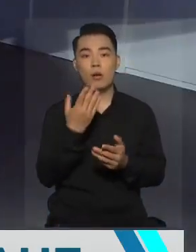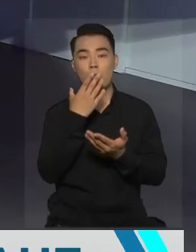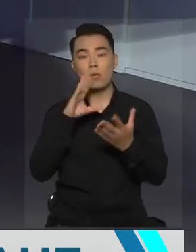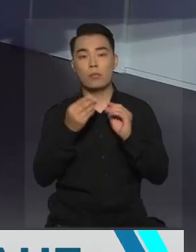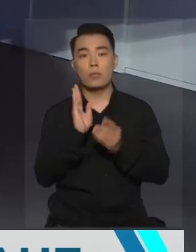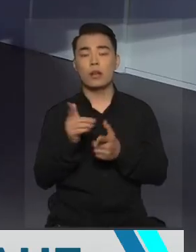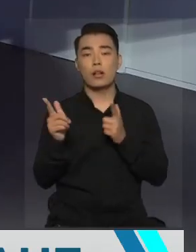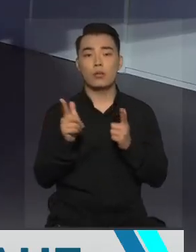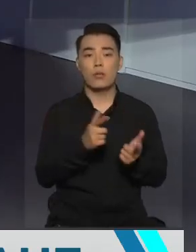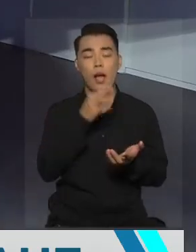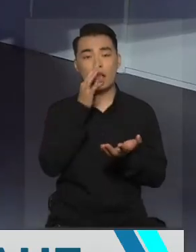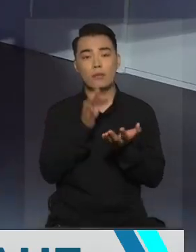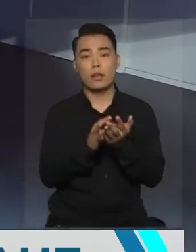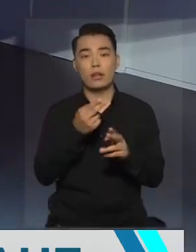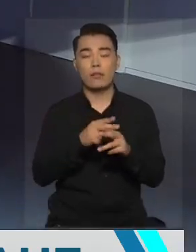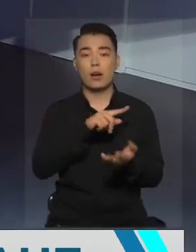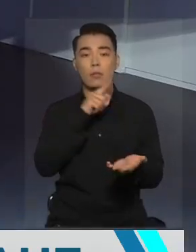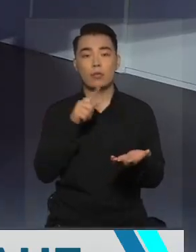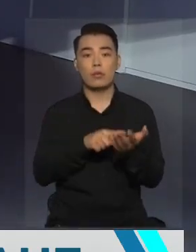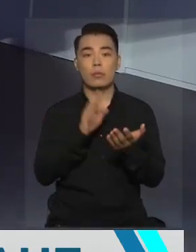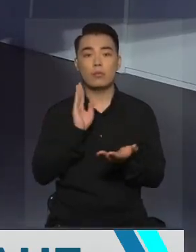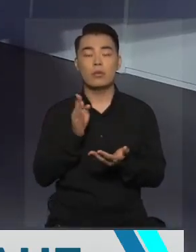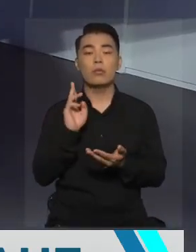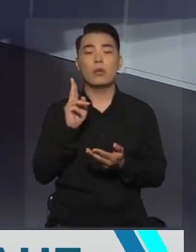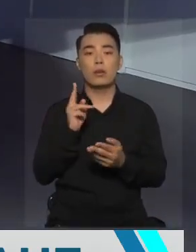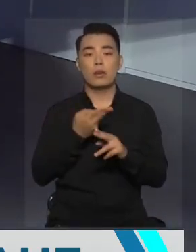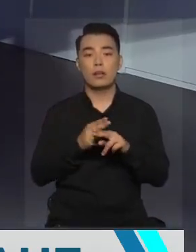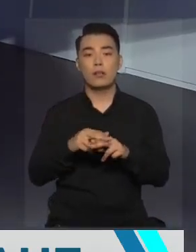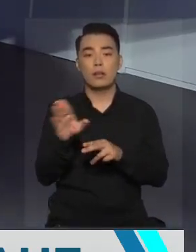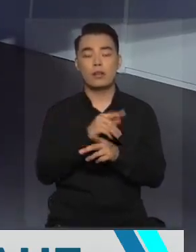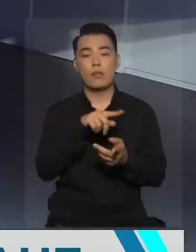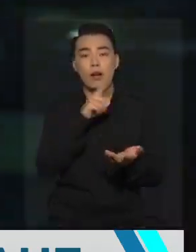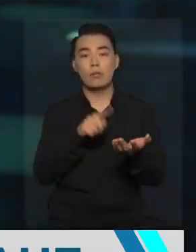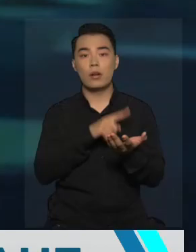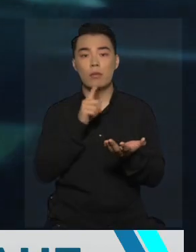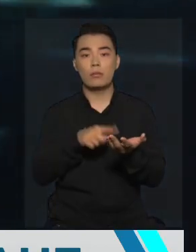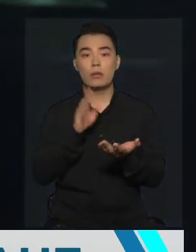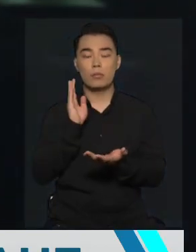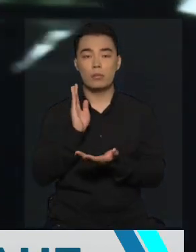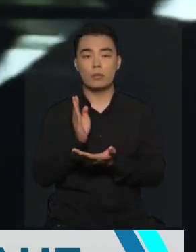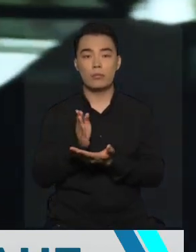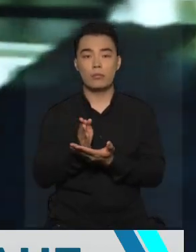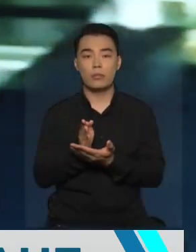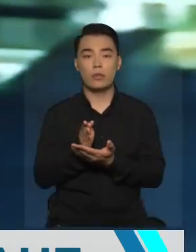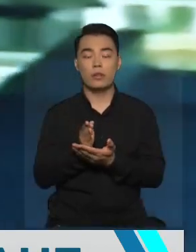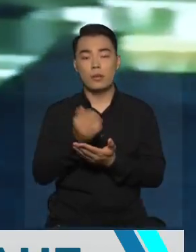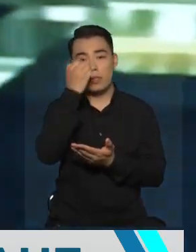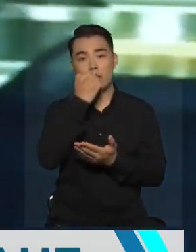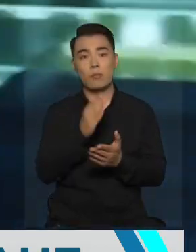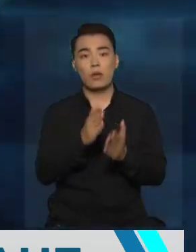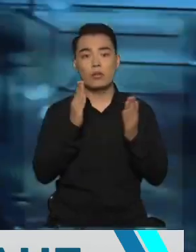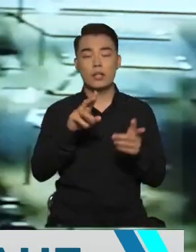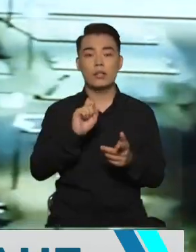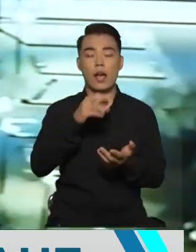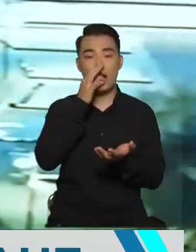быть готовность отвечать на те вопросы, которые, в принципе, им задали бы также и на улице. Жанар, спасибо за ваш комментарий.